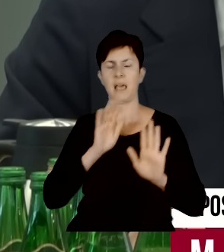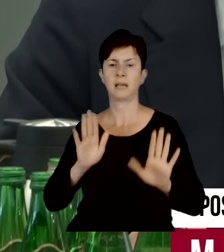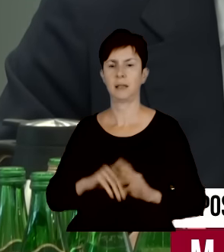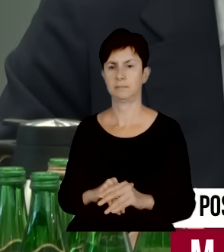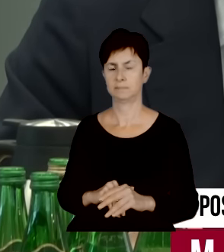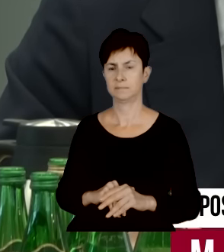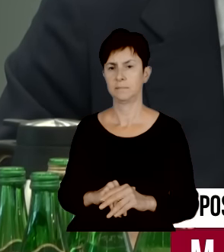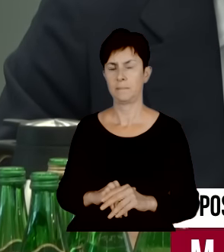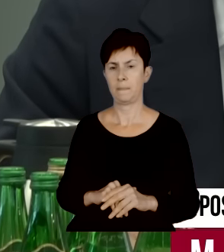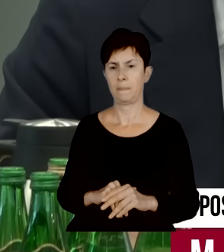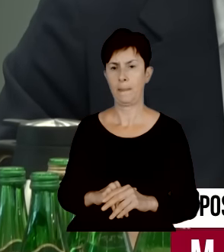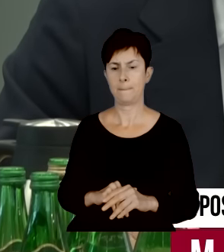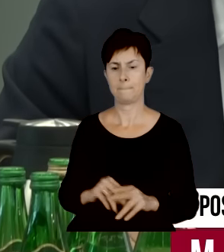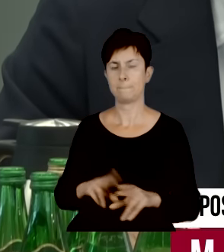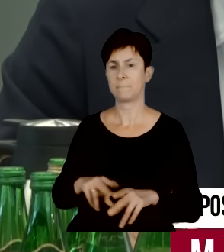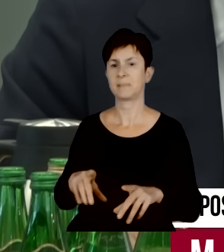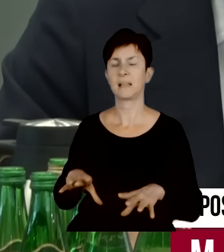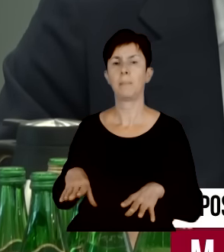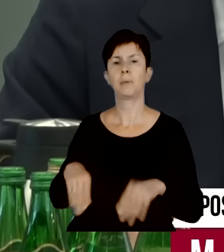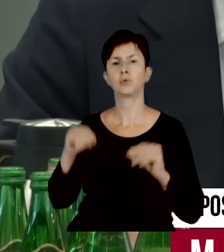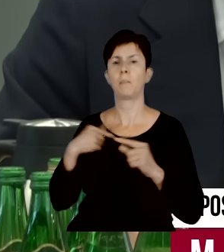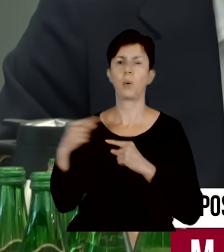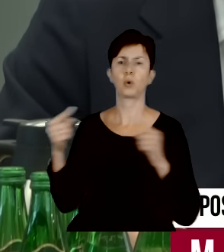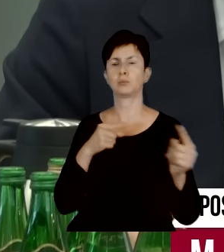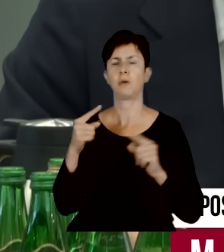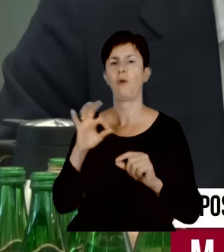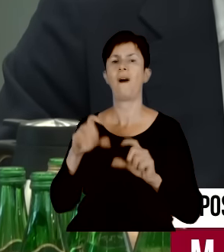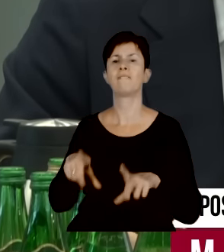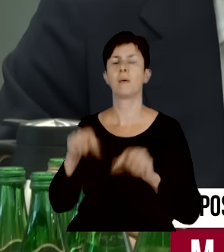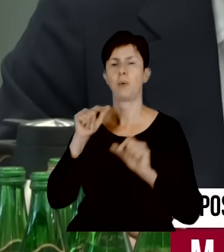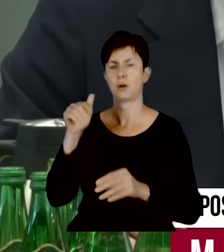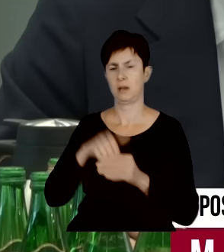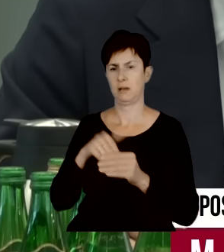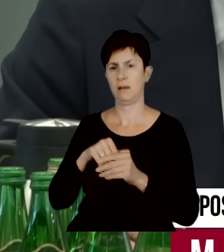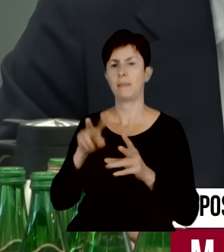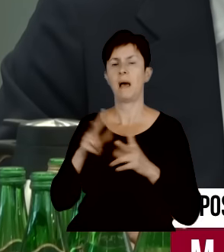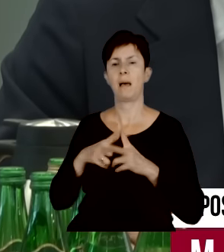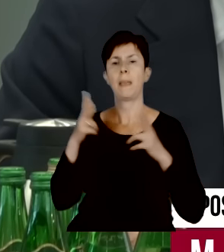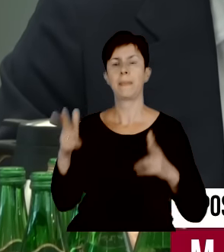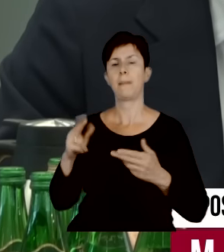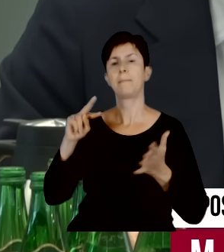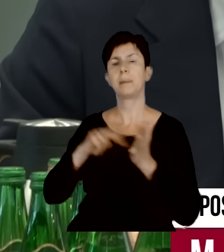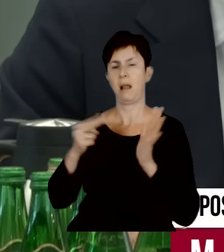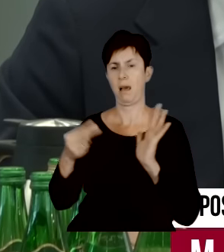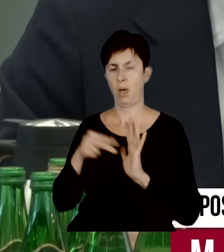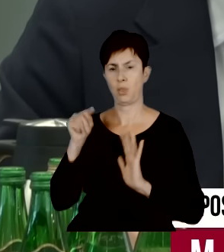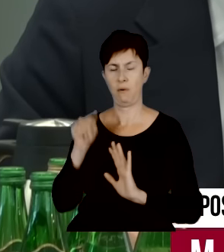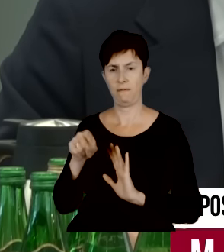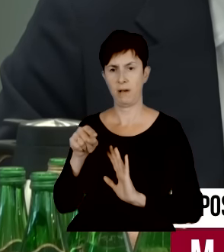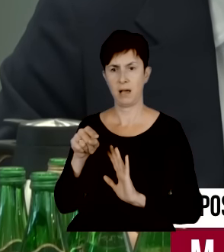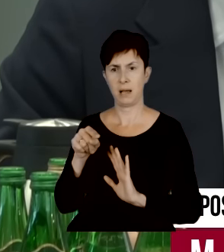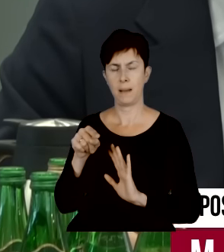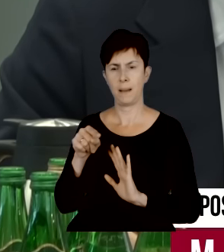na samym początku rozmawiając o tych wyborach czy w ogóle na etapie planowania ich kiedykolwiek